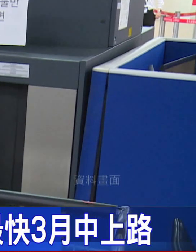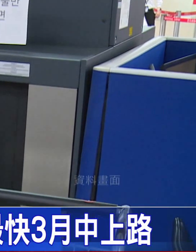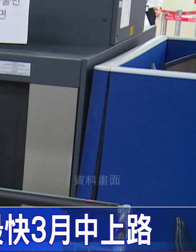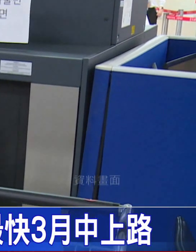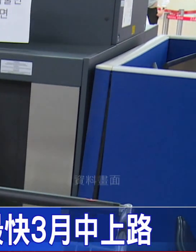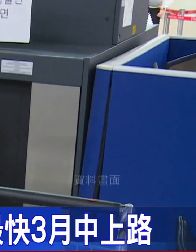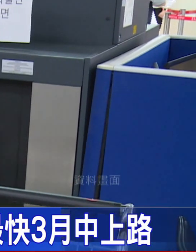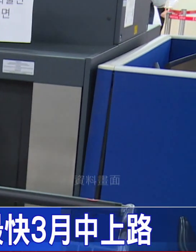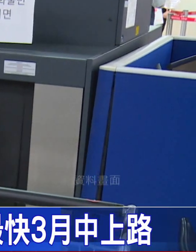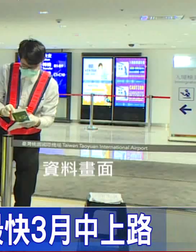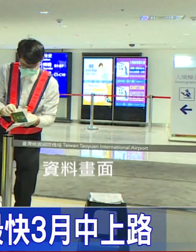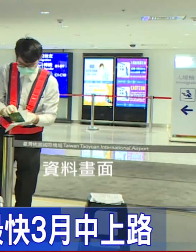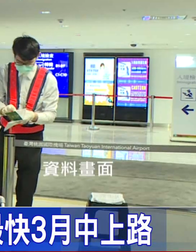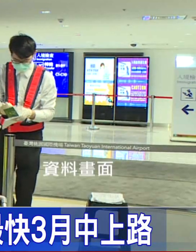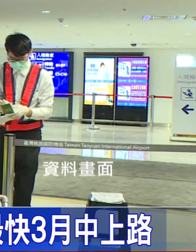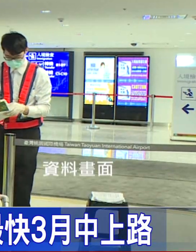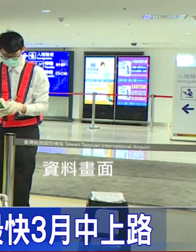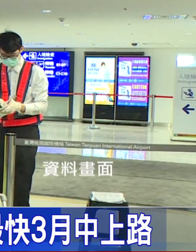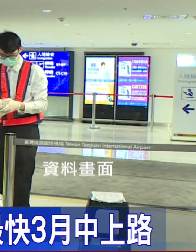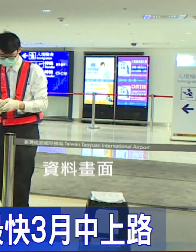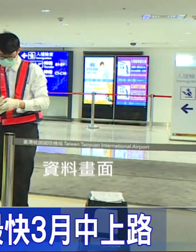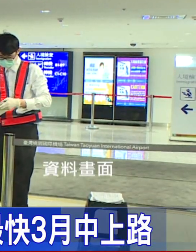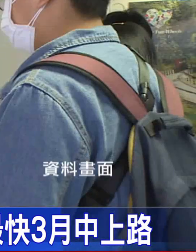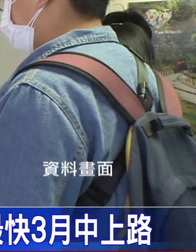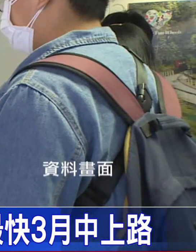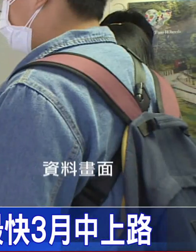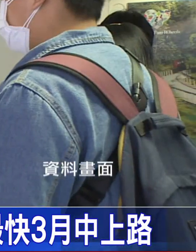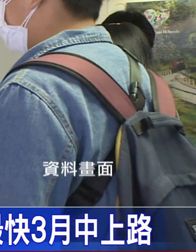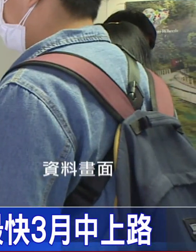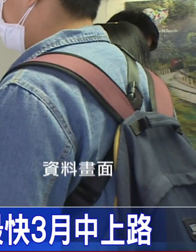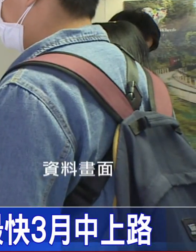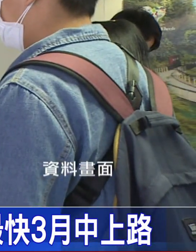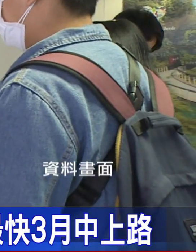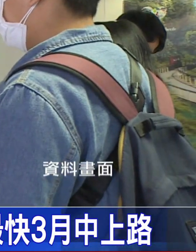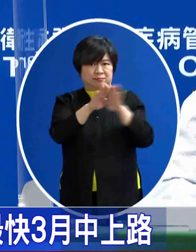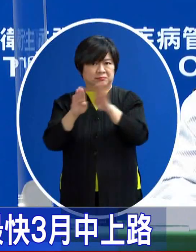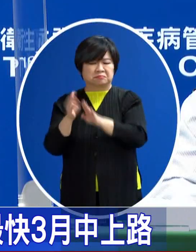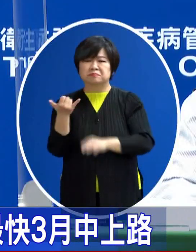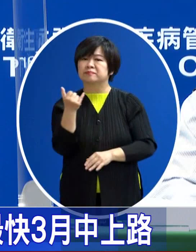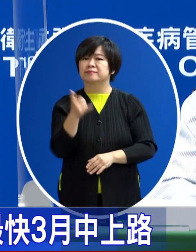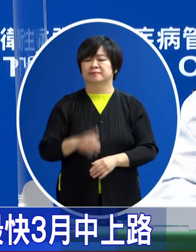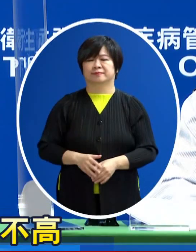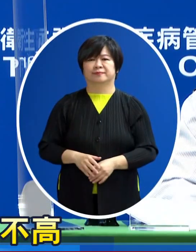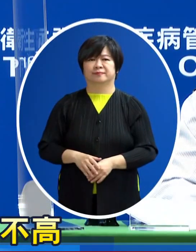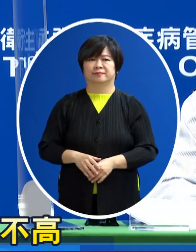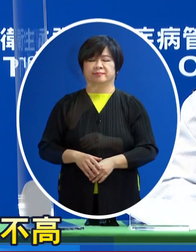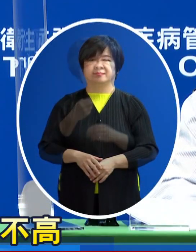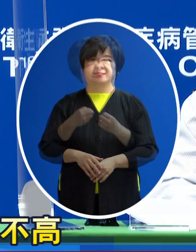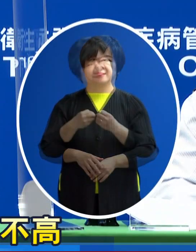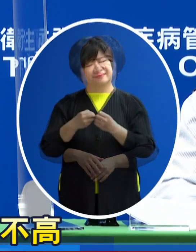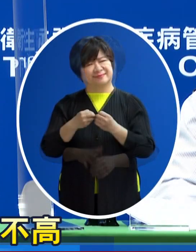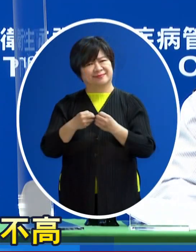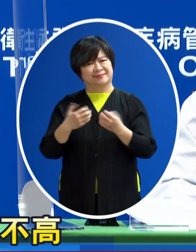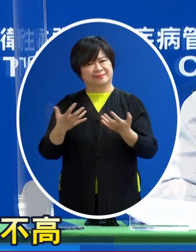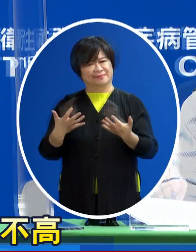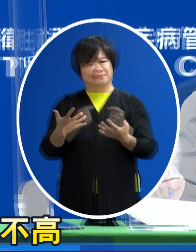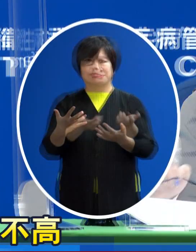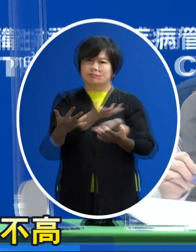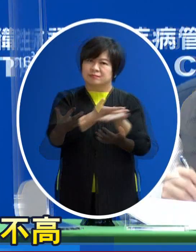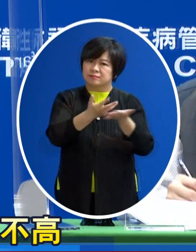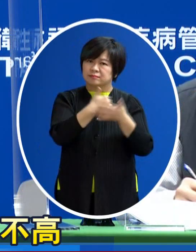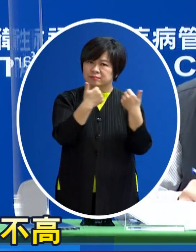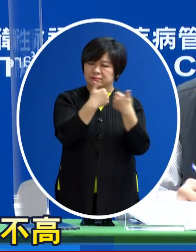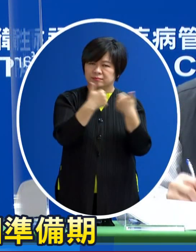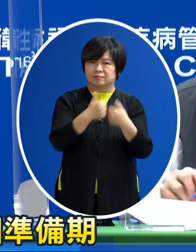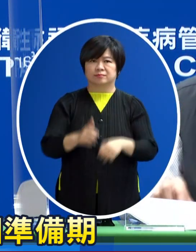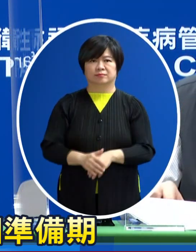报告还要再观察。至于国际观光旅游何时才能解封， 返台免检疫了可能性不高，